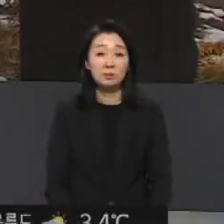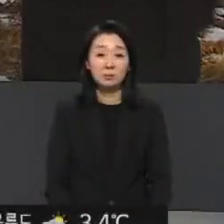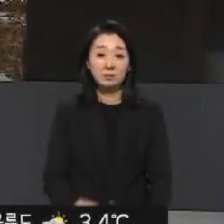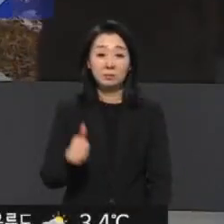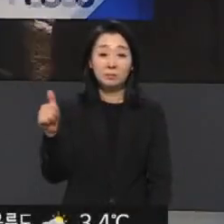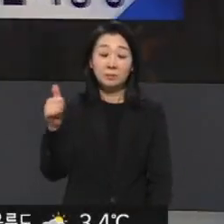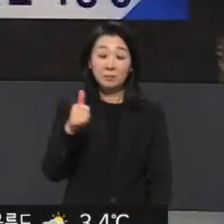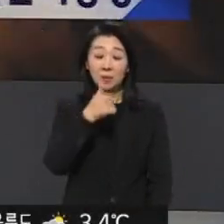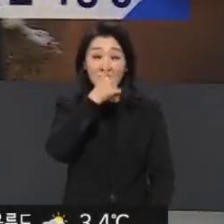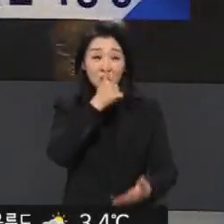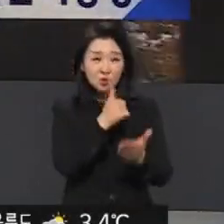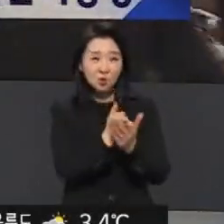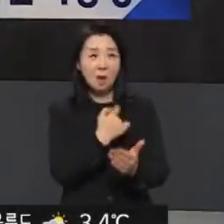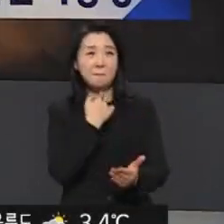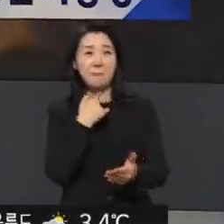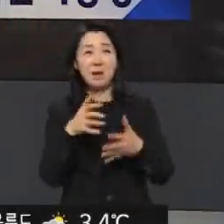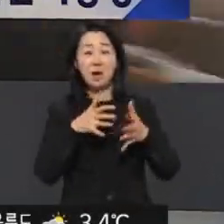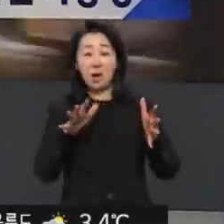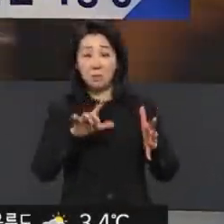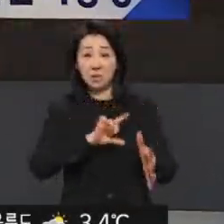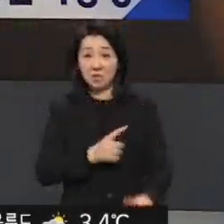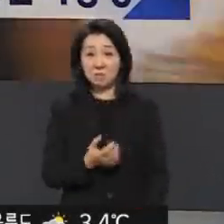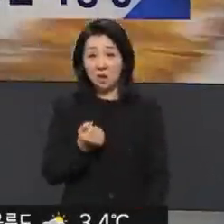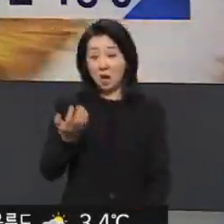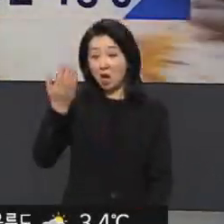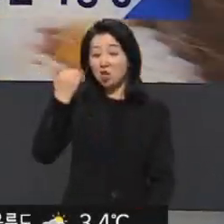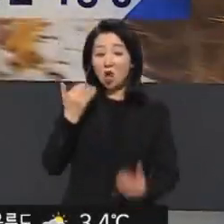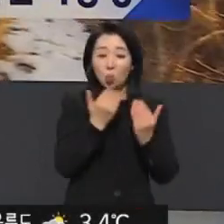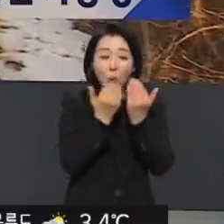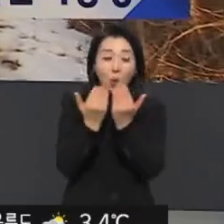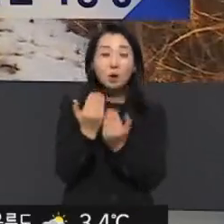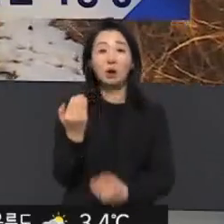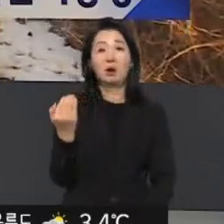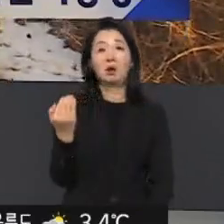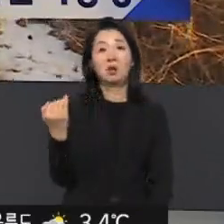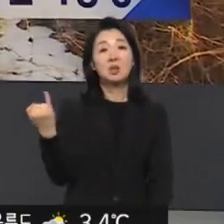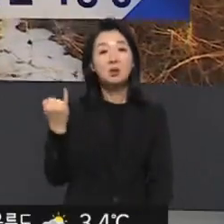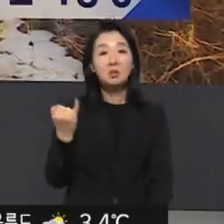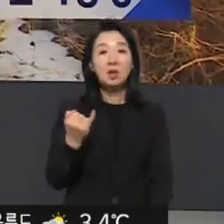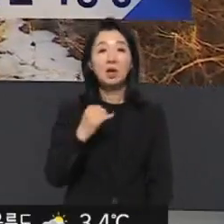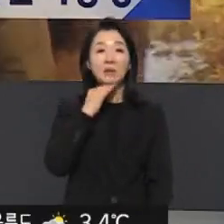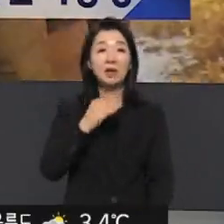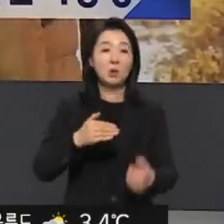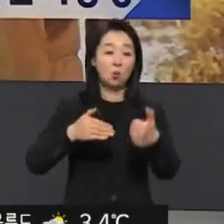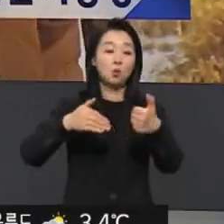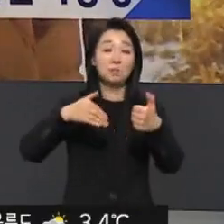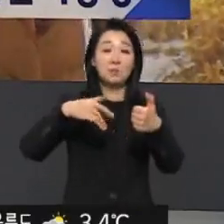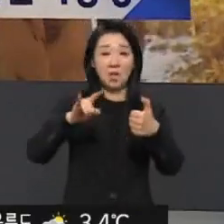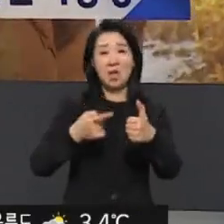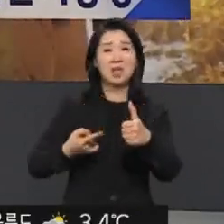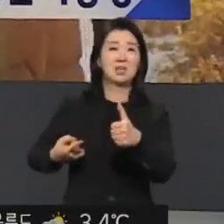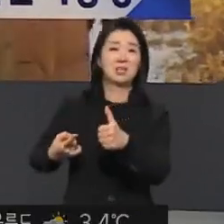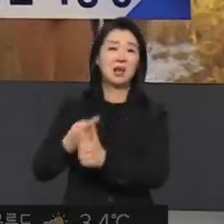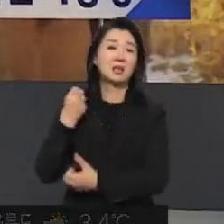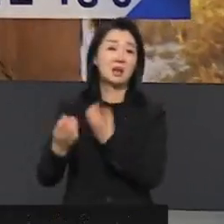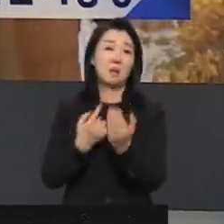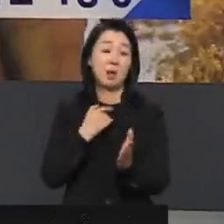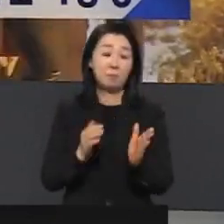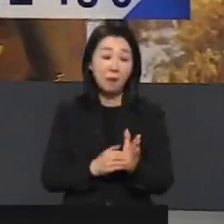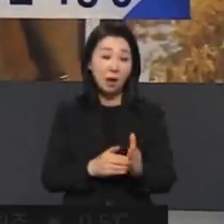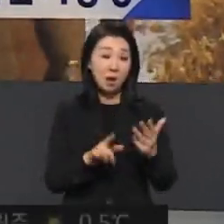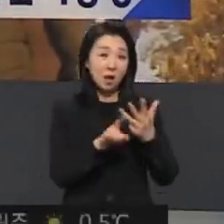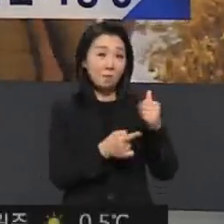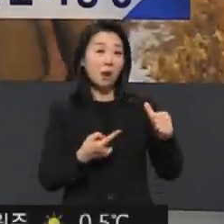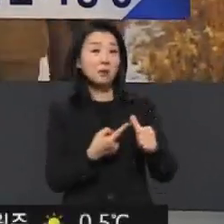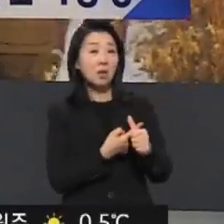A씨는 범행을 저지른 아파트 명의자인 전 동거녀 50대 B씨를 살해한 혐의도 자백했는데요. 지난 8월